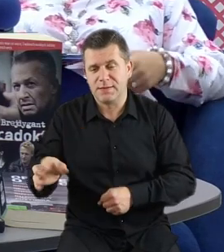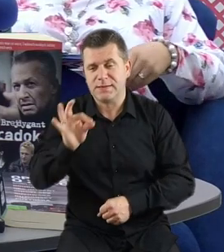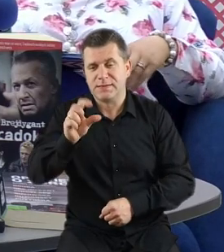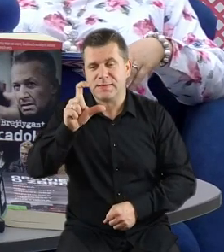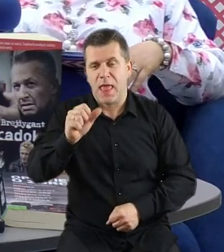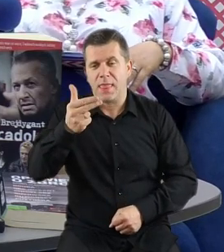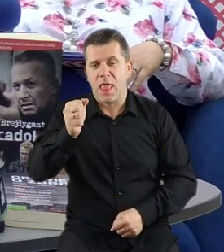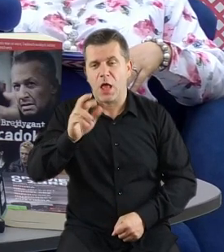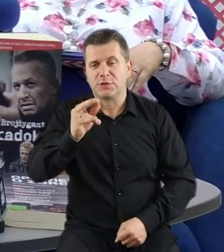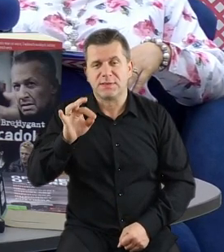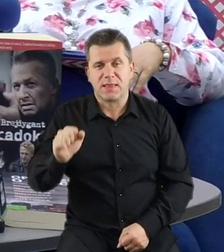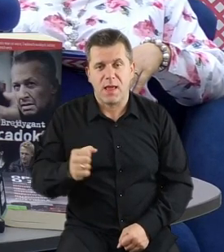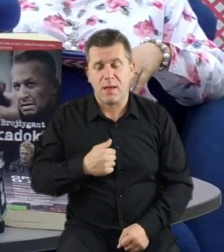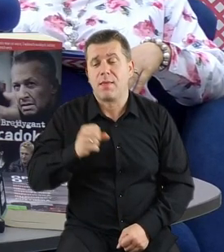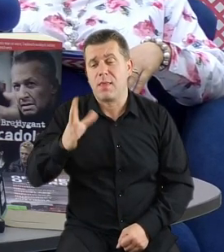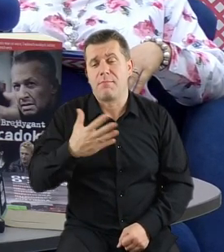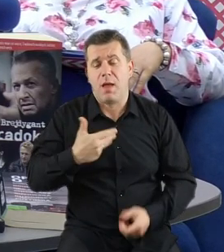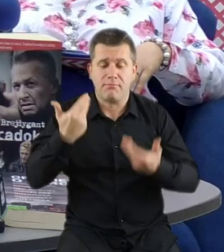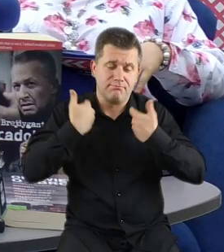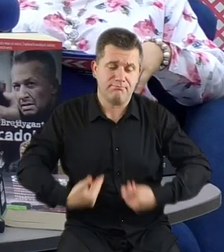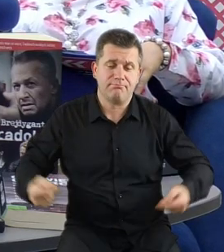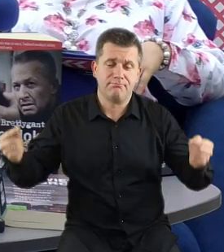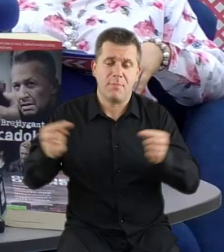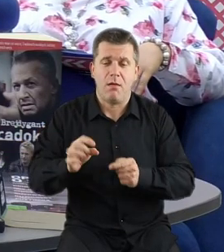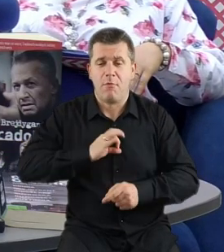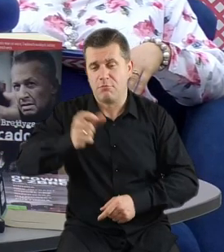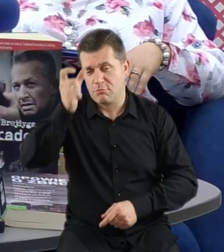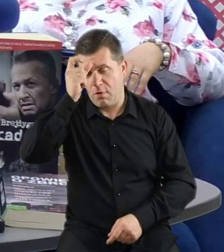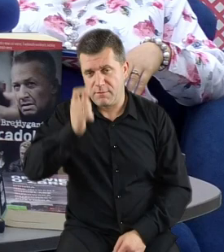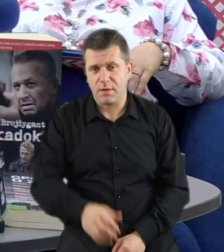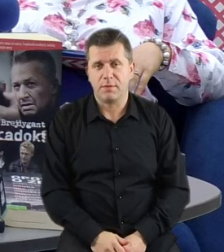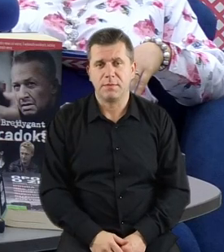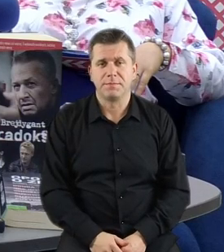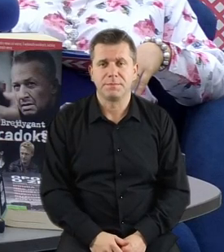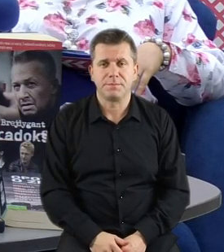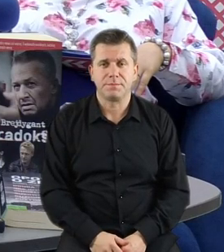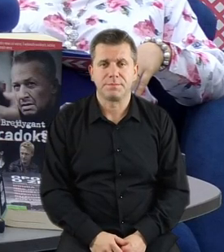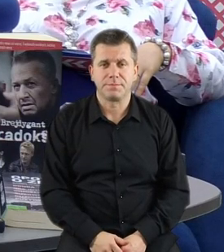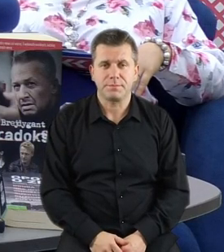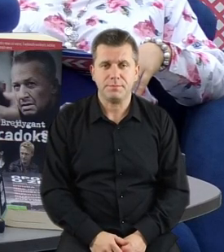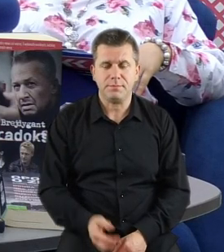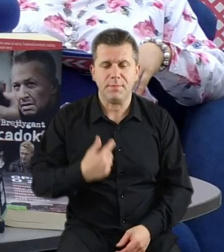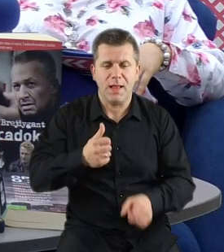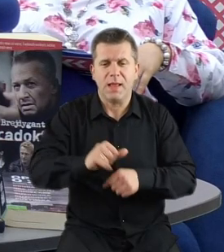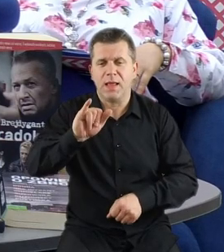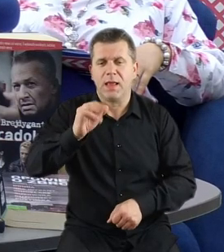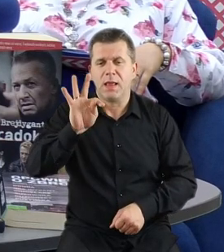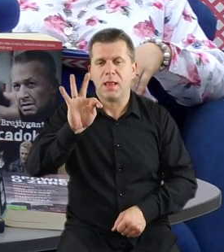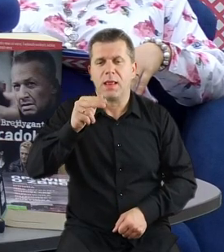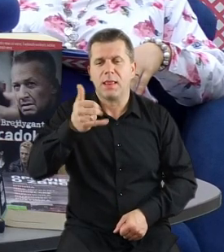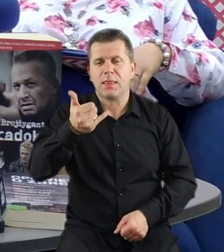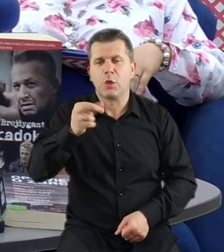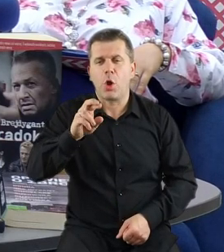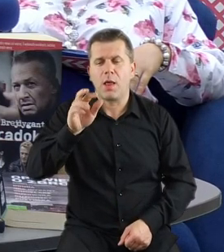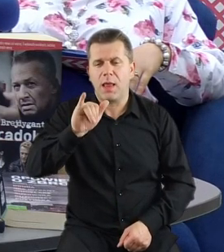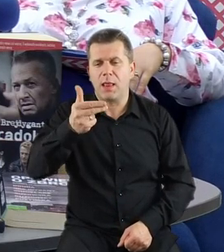mam taki profil osobowościowy po prostu. No ja jestem introwertykiem, więc raczej się